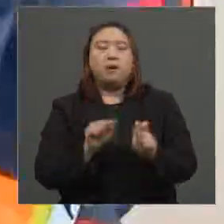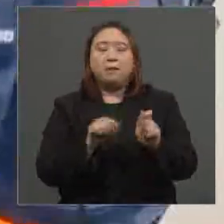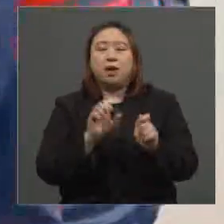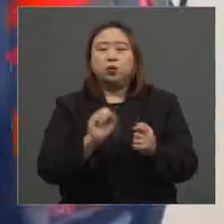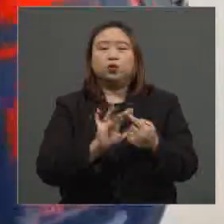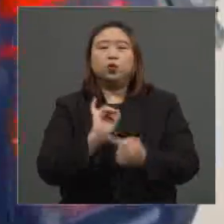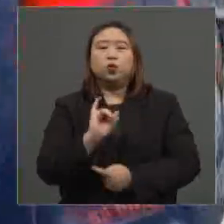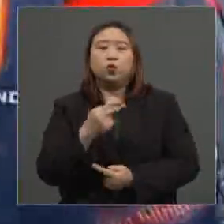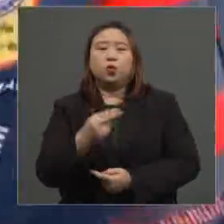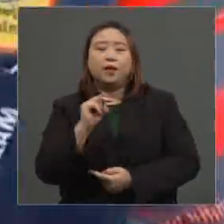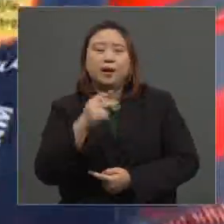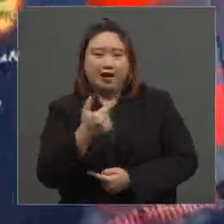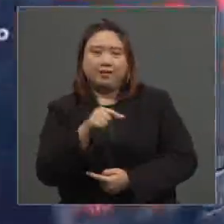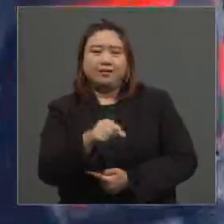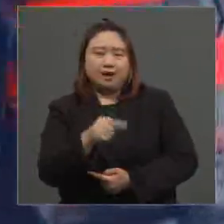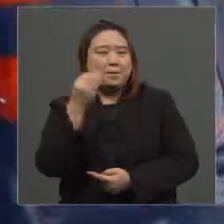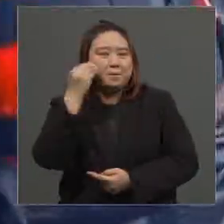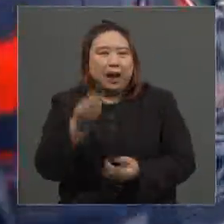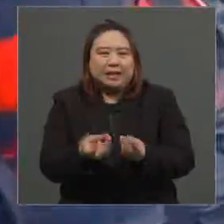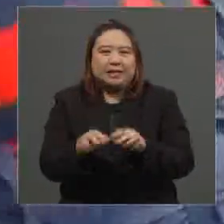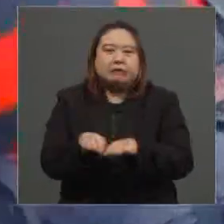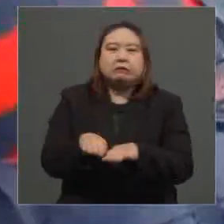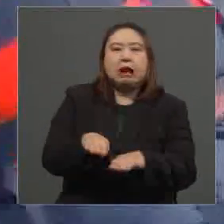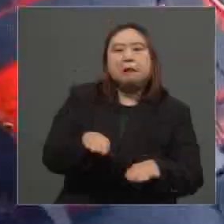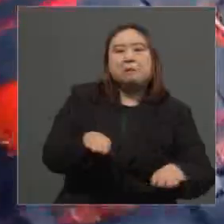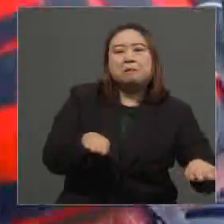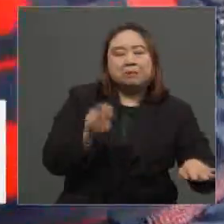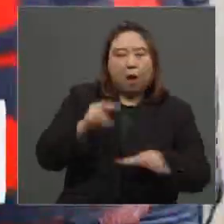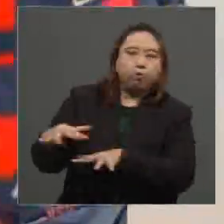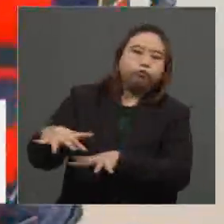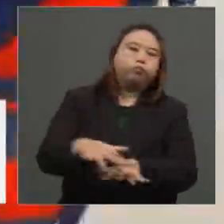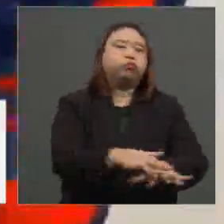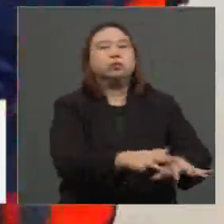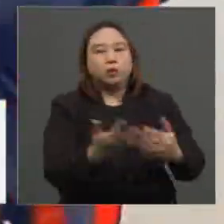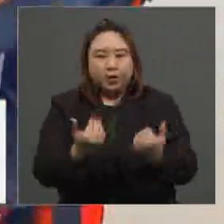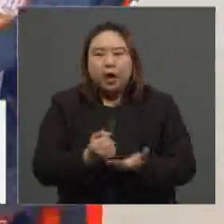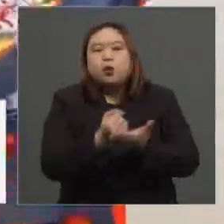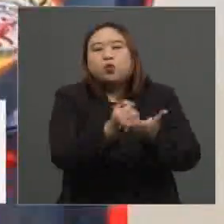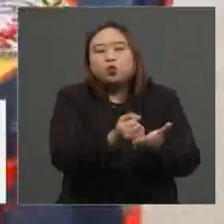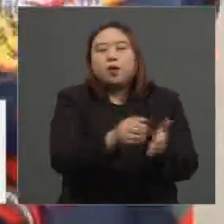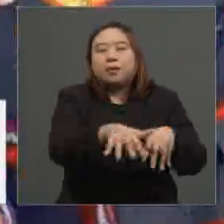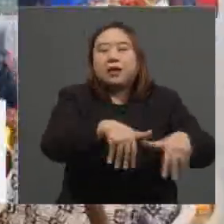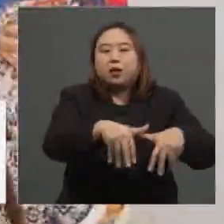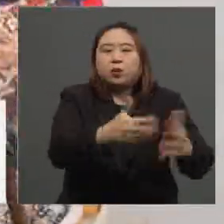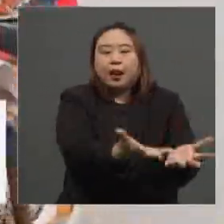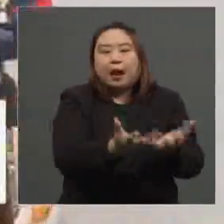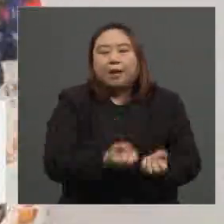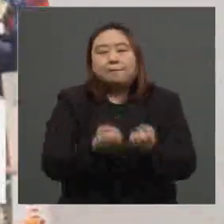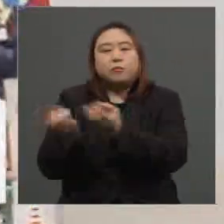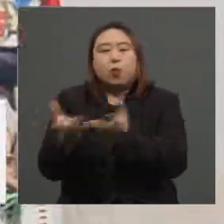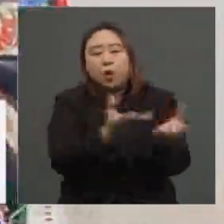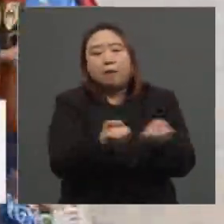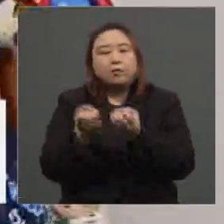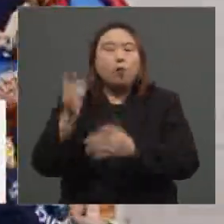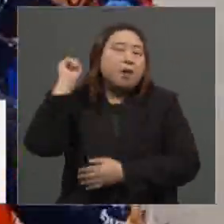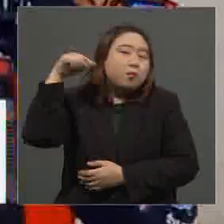ซึ่งเป็นหมู่บ้านที่อยู่ในพื้นที่ลุ่มต่ำริมตลิ่งนะครับเจ้าหน้าที่เองก็ต้องเร่งเข้าไปช่วยอพยพชาวบ้านของทั้ง 2หมู่บ้านซึ่งส่วนใหญ่เป็นผู้